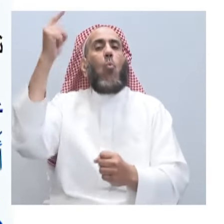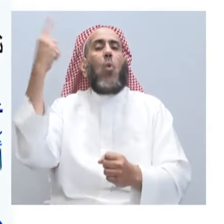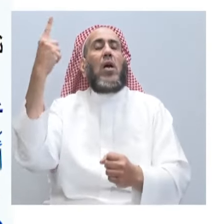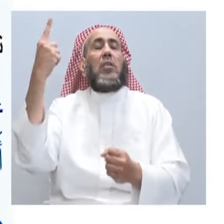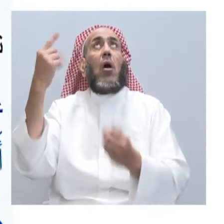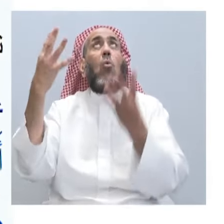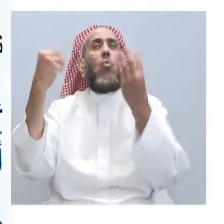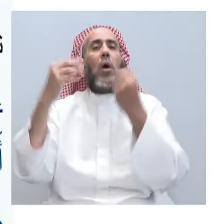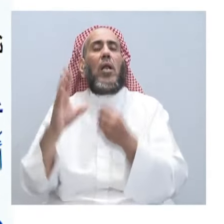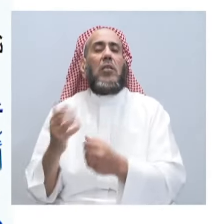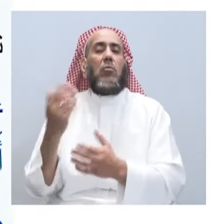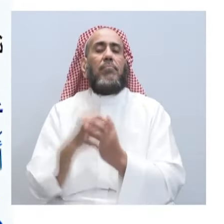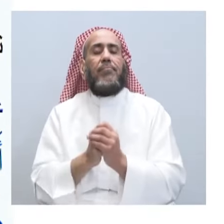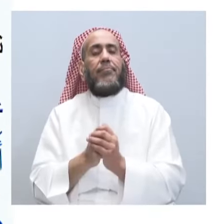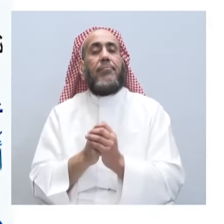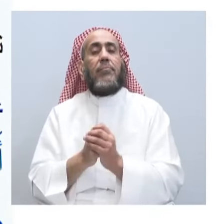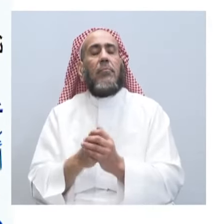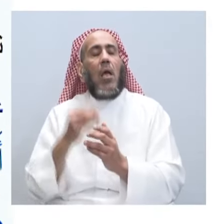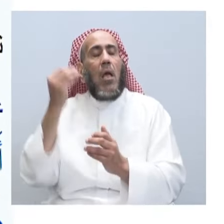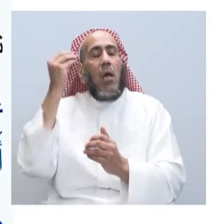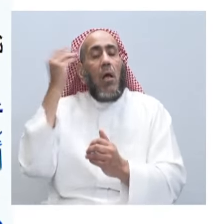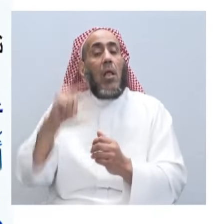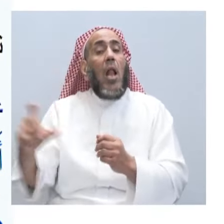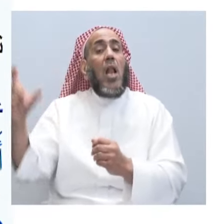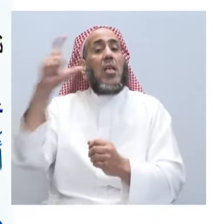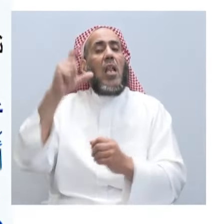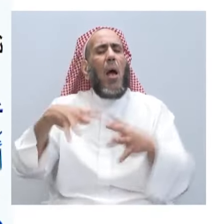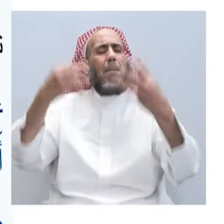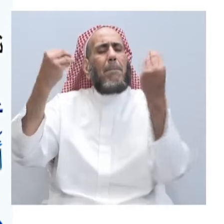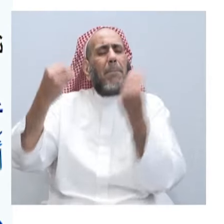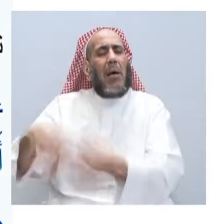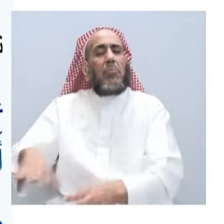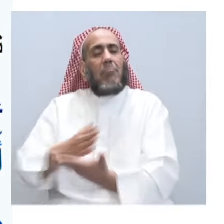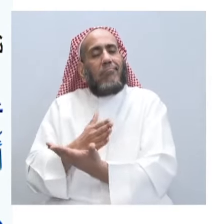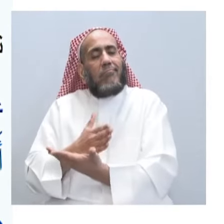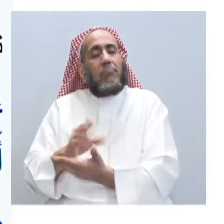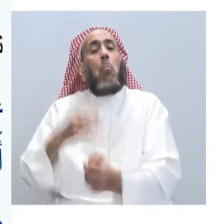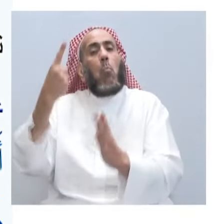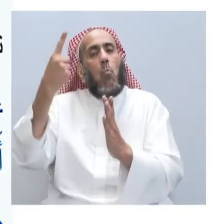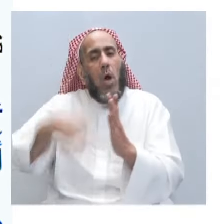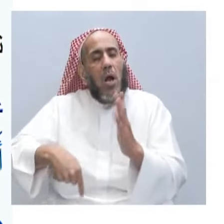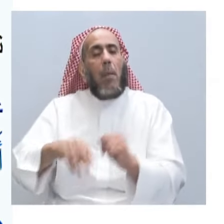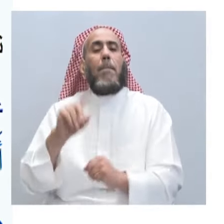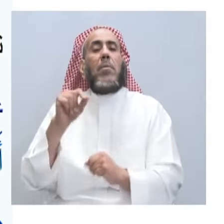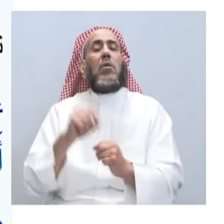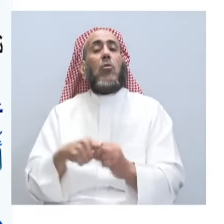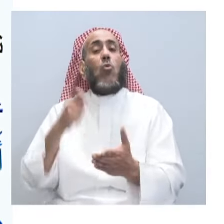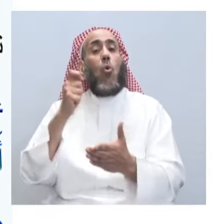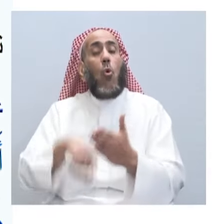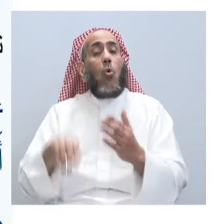عز وجل طيب عرفنا ان الاسلام ابطله اذا محرم ممتاز حكم